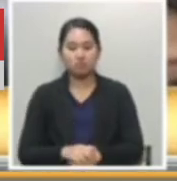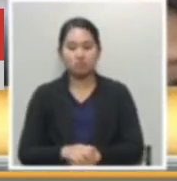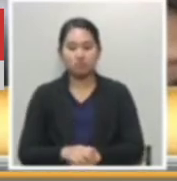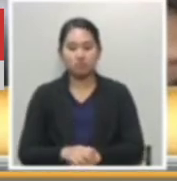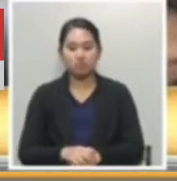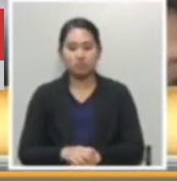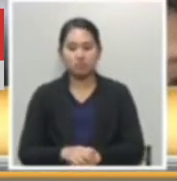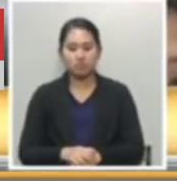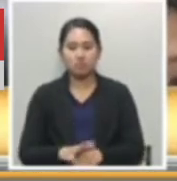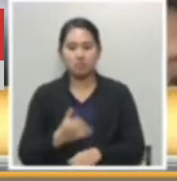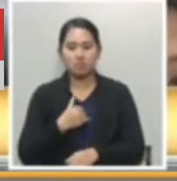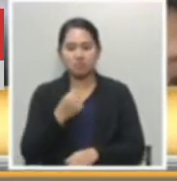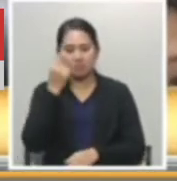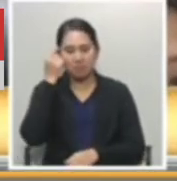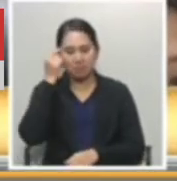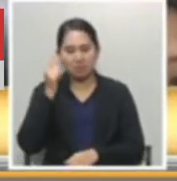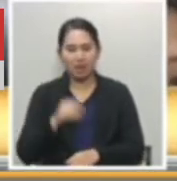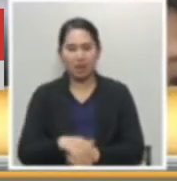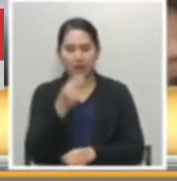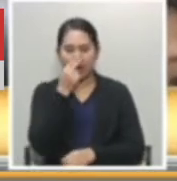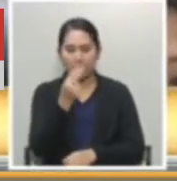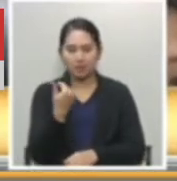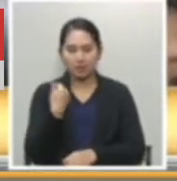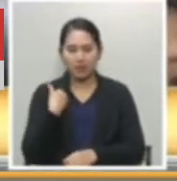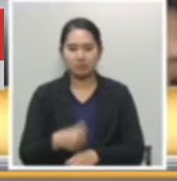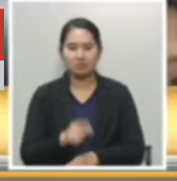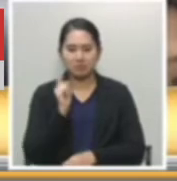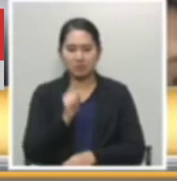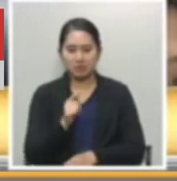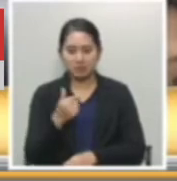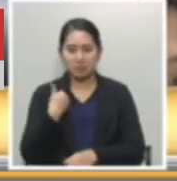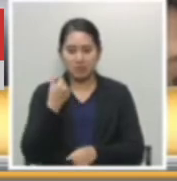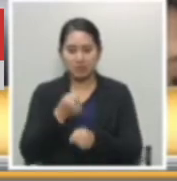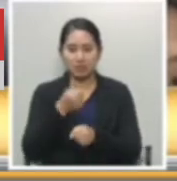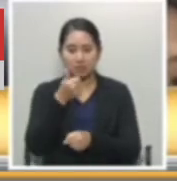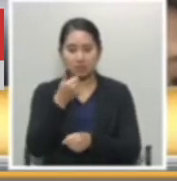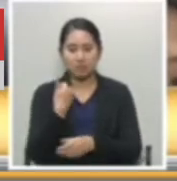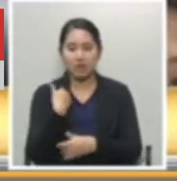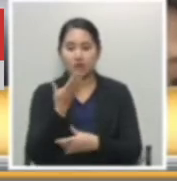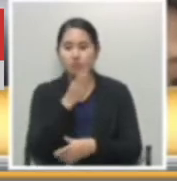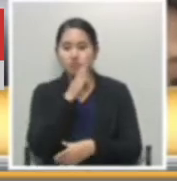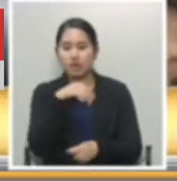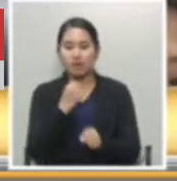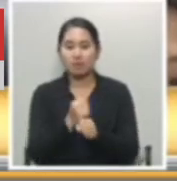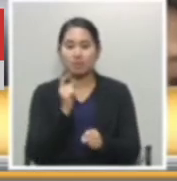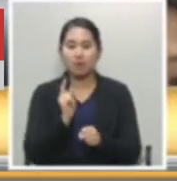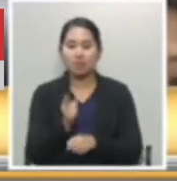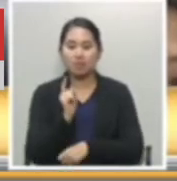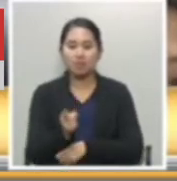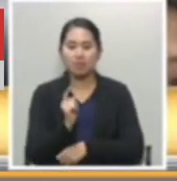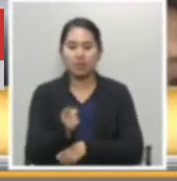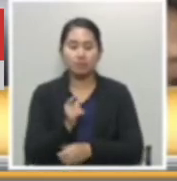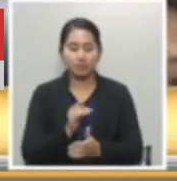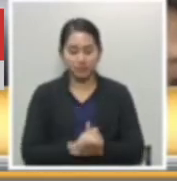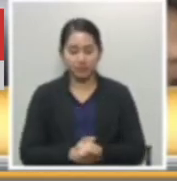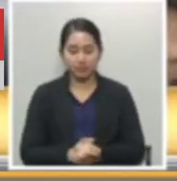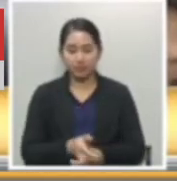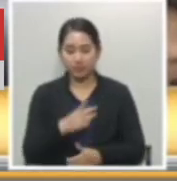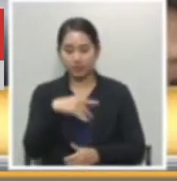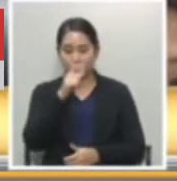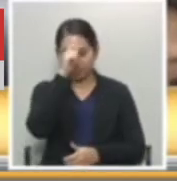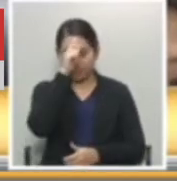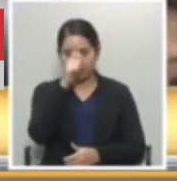มีโอกาสได้เห็นสักครั้งหรือเปล่าถ้ายังทำกันแบบนี้ท่านประธานที่เคารพครับกับผ